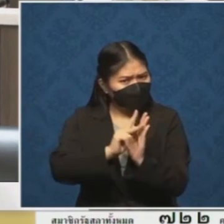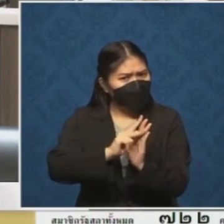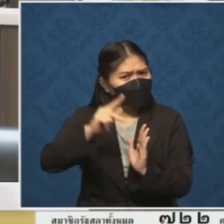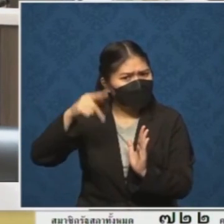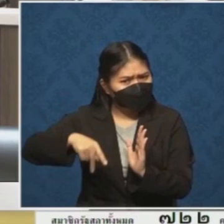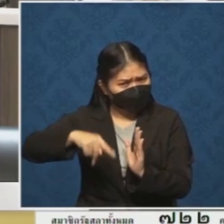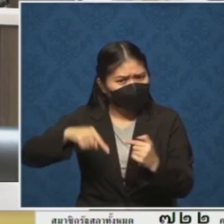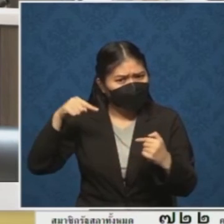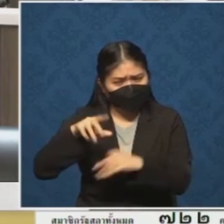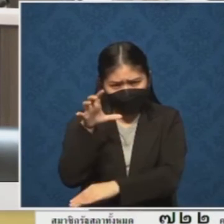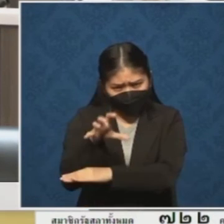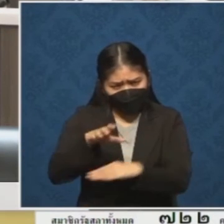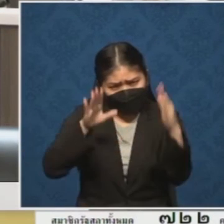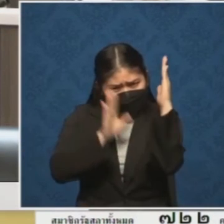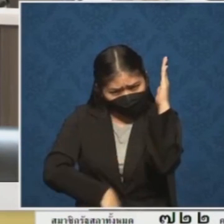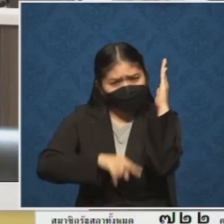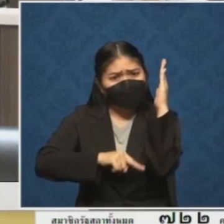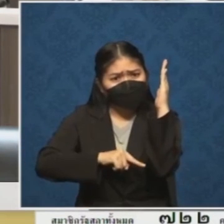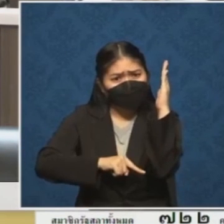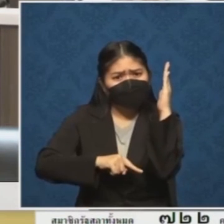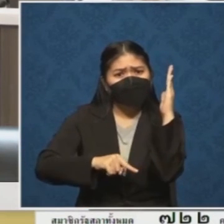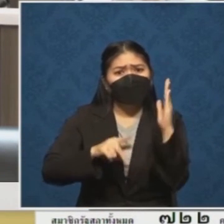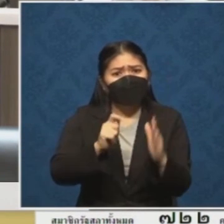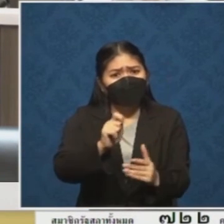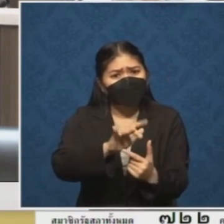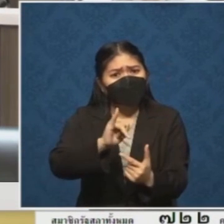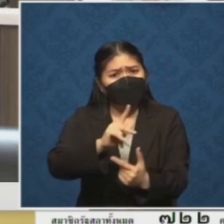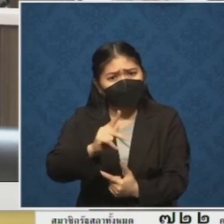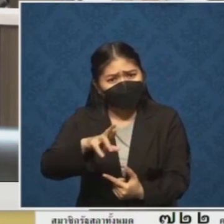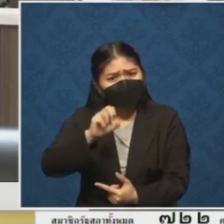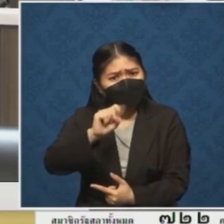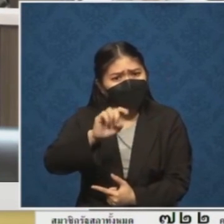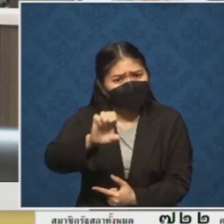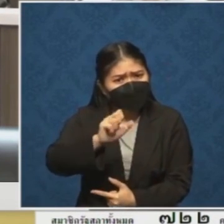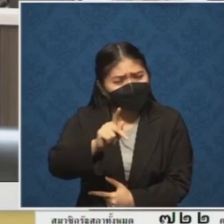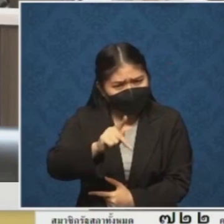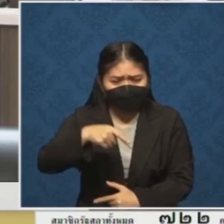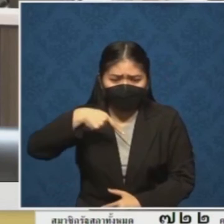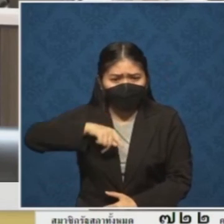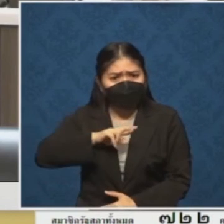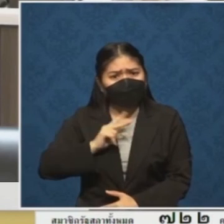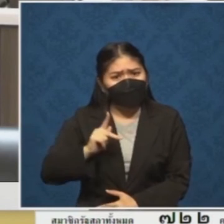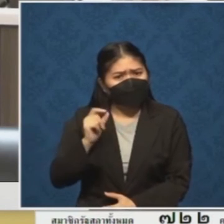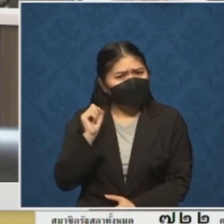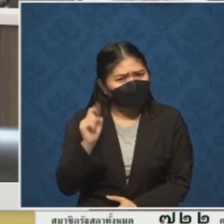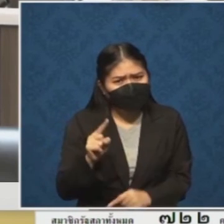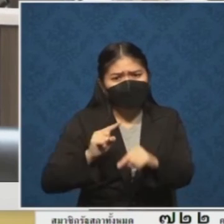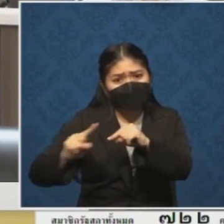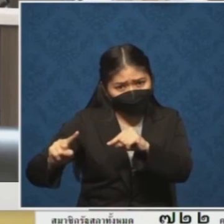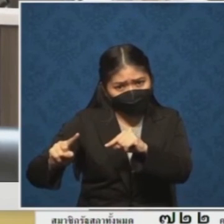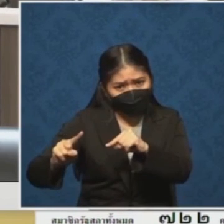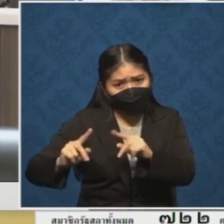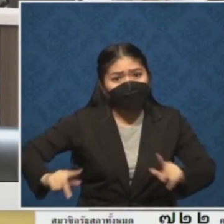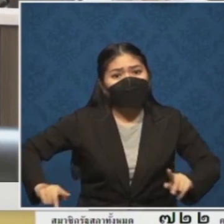กฎอัยการศึกหรือพรกฉุกเฉินก็ถือว่ากระทรวงกลาโหมเป็นผู้มีส่วนเกี่ยวข้อง